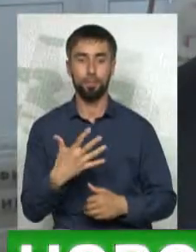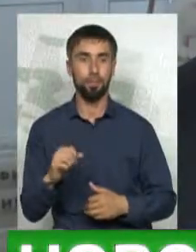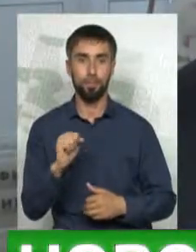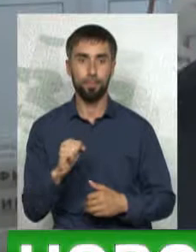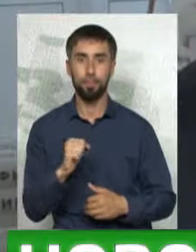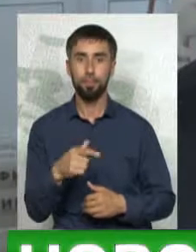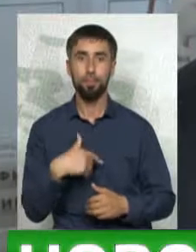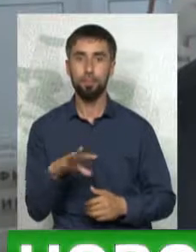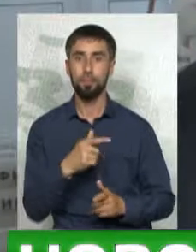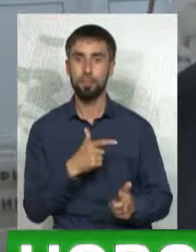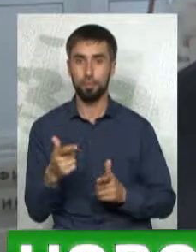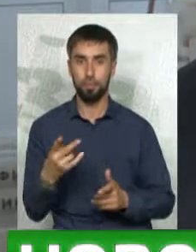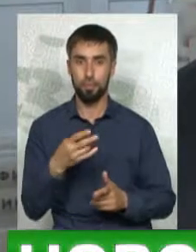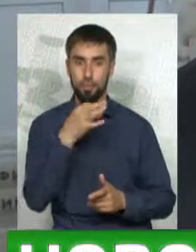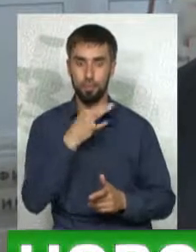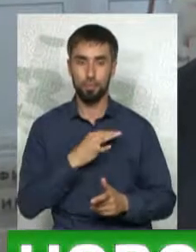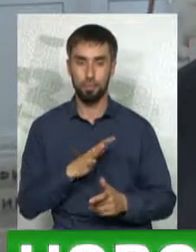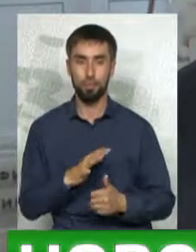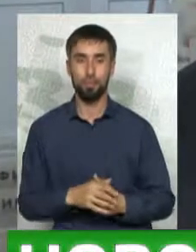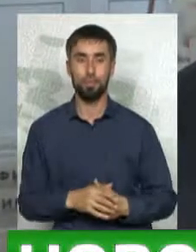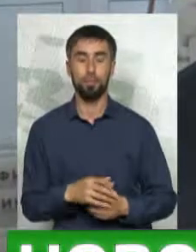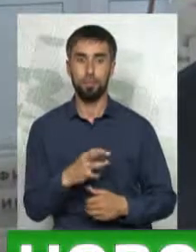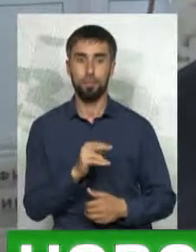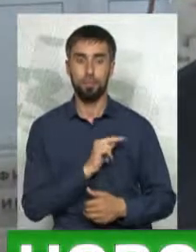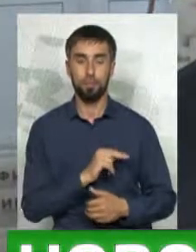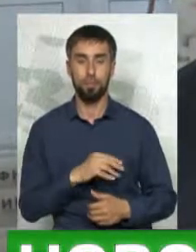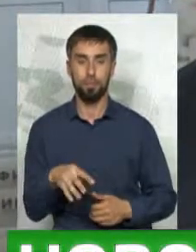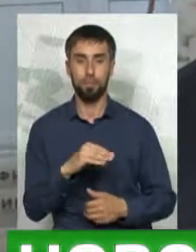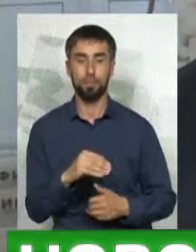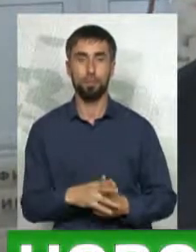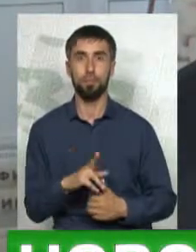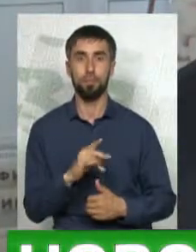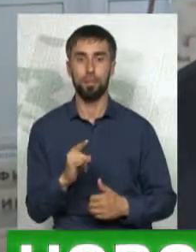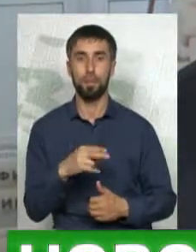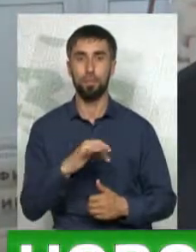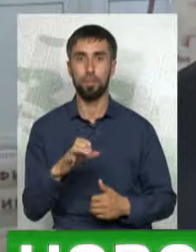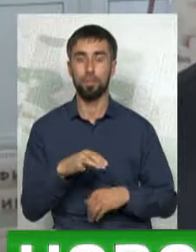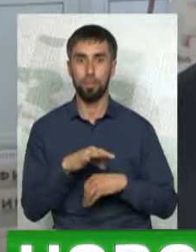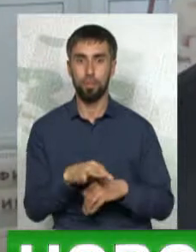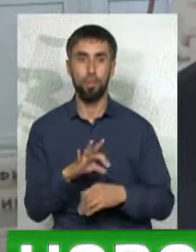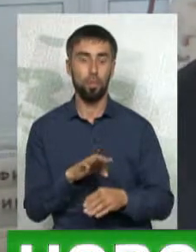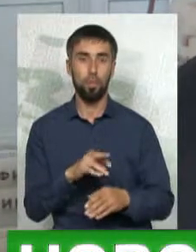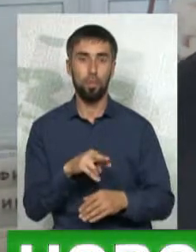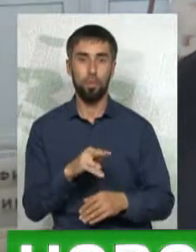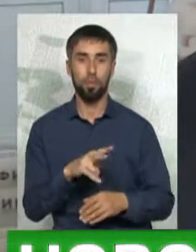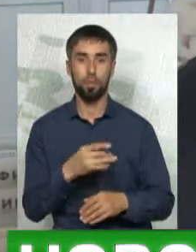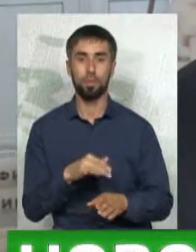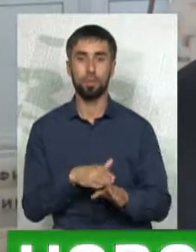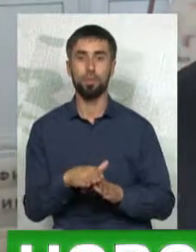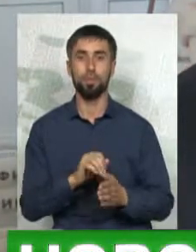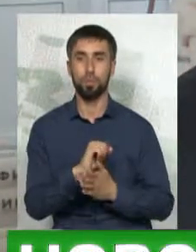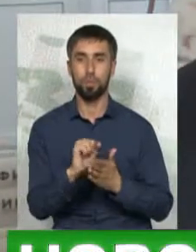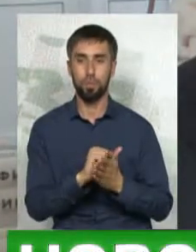августа есть и дал весь антрук. Но богом, как бы процесс уже по полной идее. Штукатуры